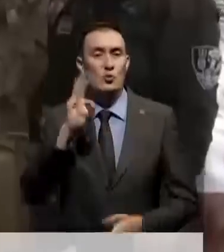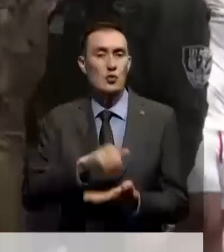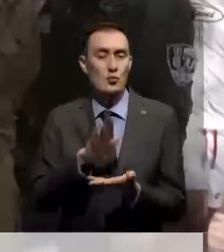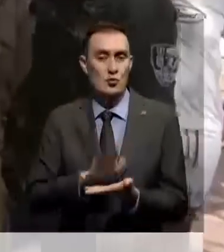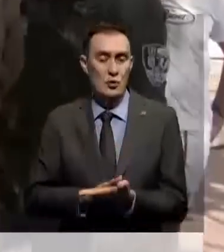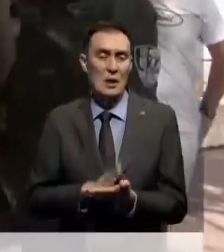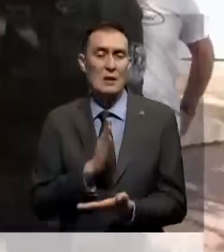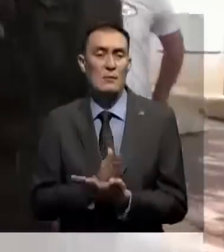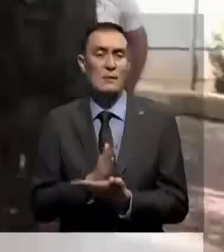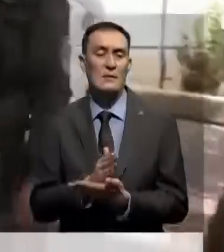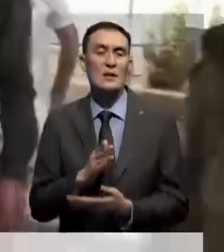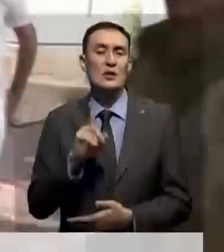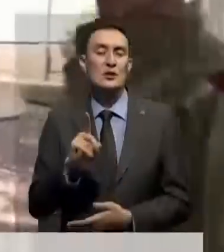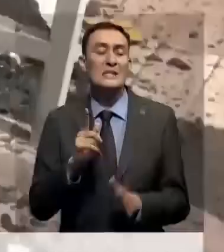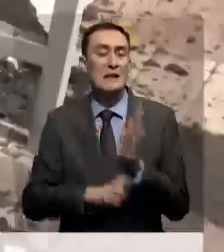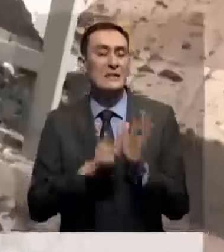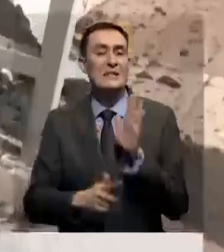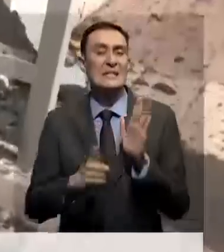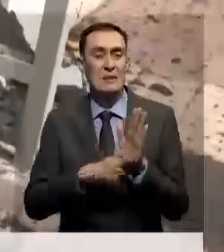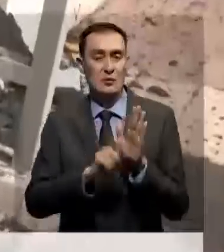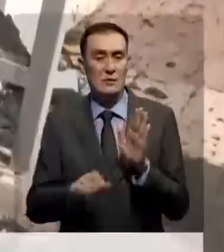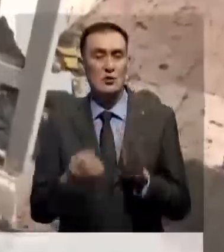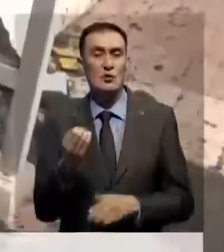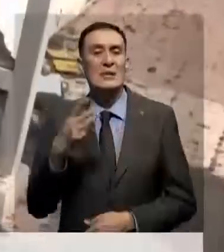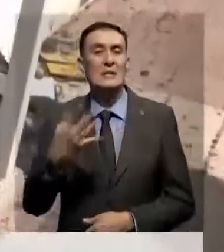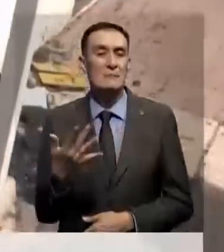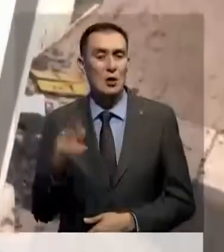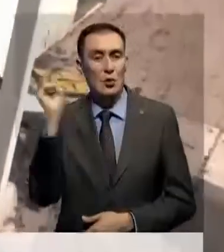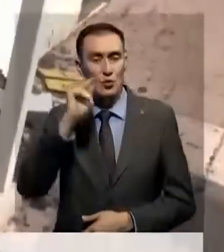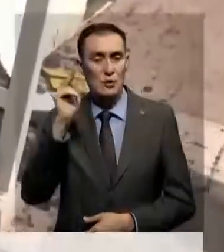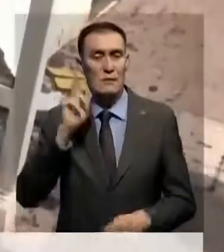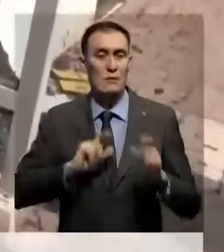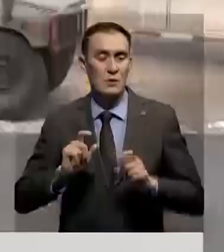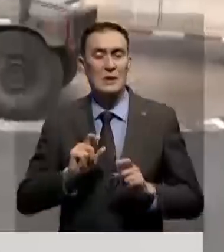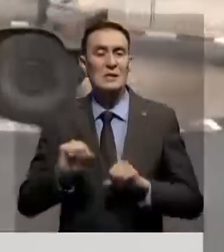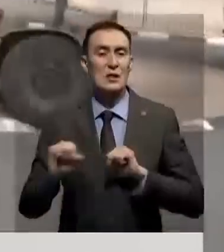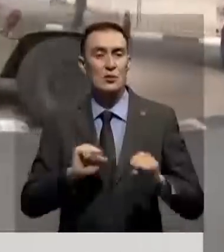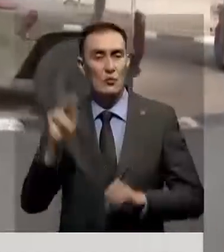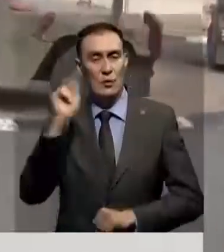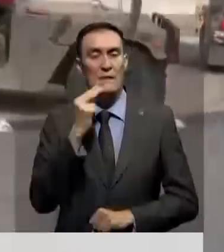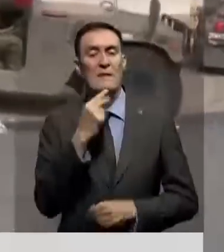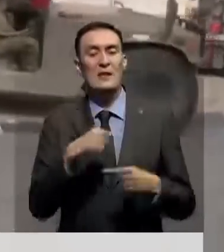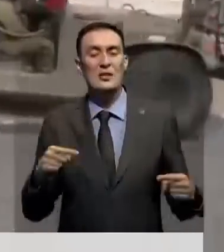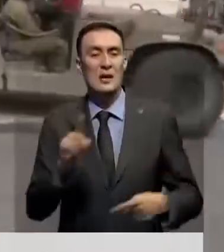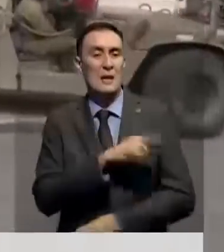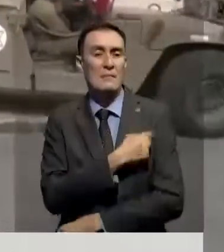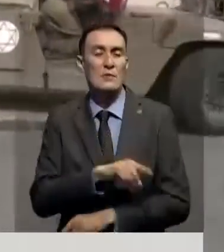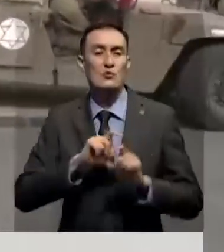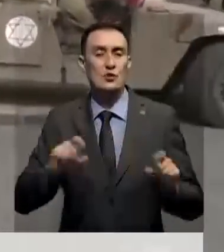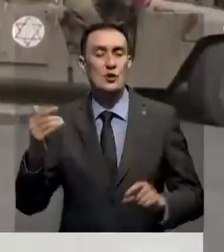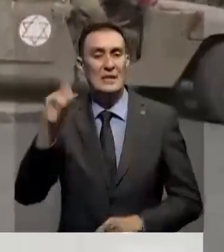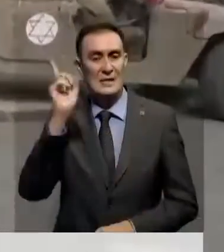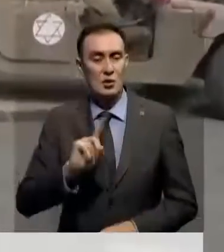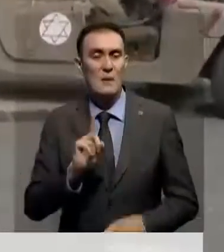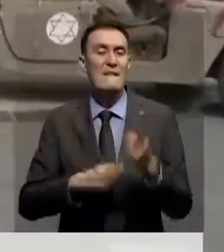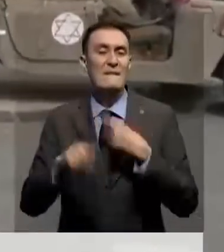учете посольства, по данным МИДа, состоят 77 человек. Еще 35 учатся в вузах и проходят стажировку в различных медучреждениях страны.